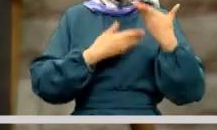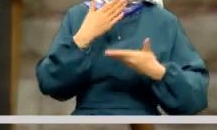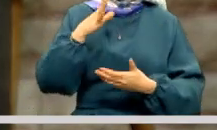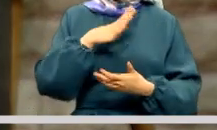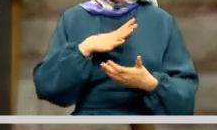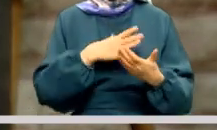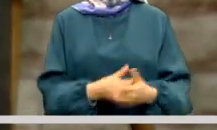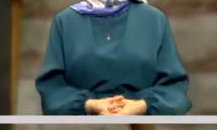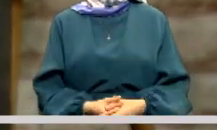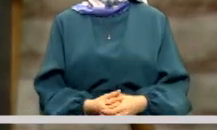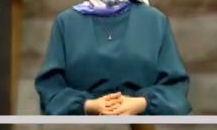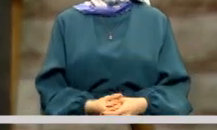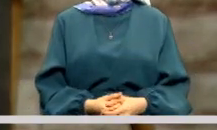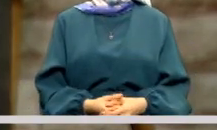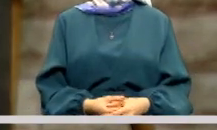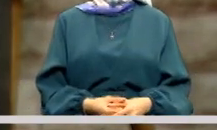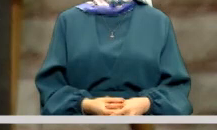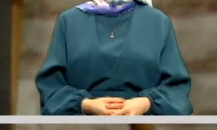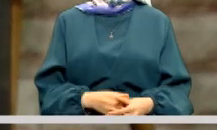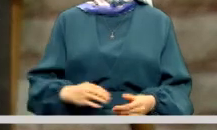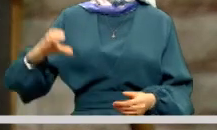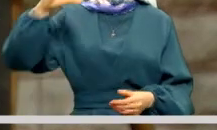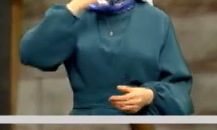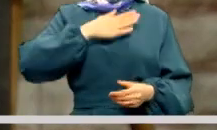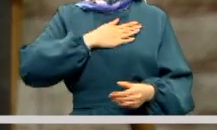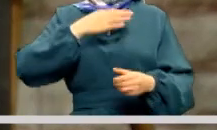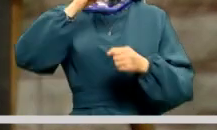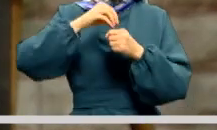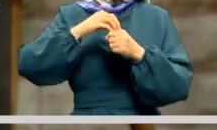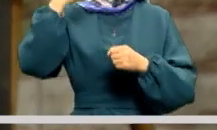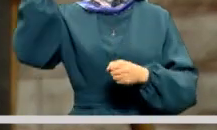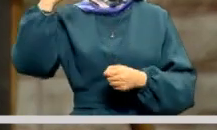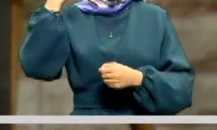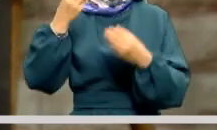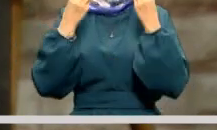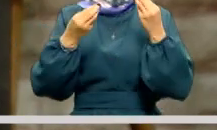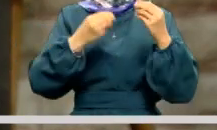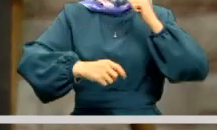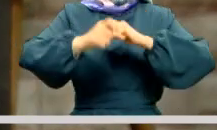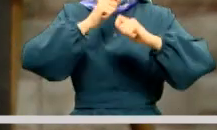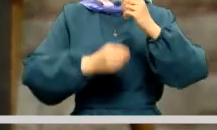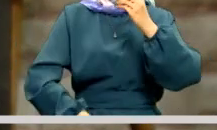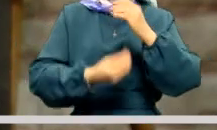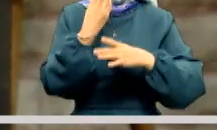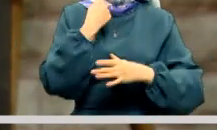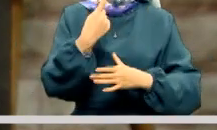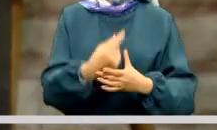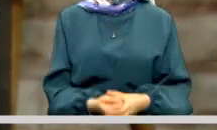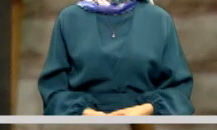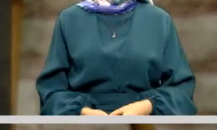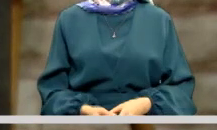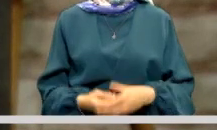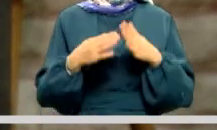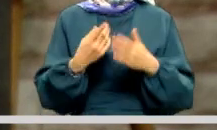farklı tanımlar olabilir ama islam dini açısından baktığımızda güzel davranışların ortaya çıkması demektir ama